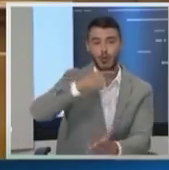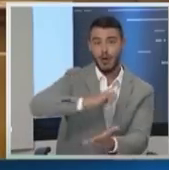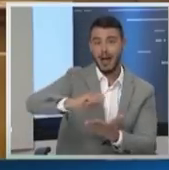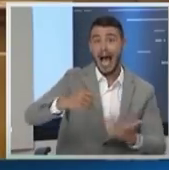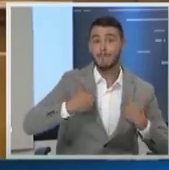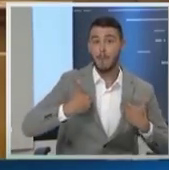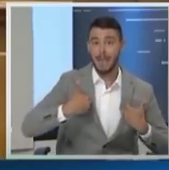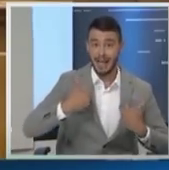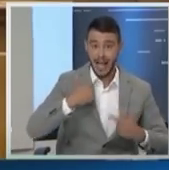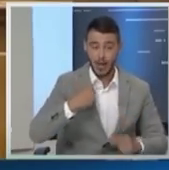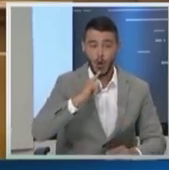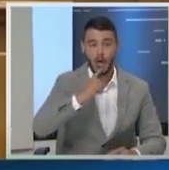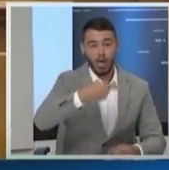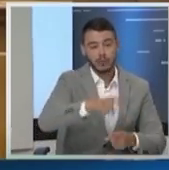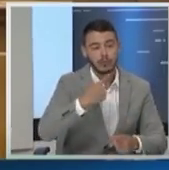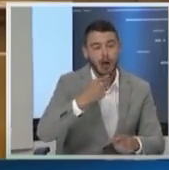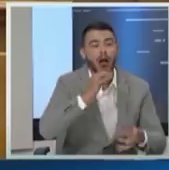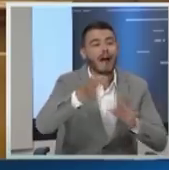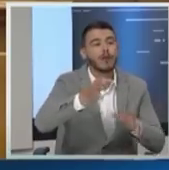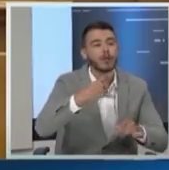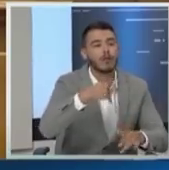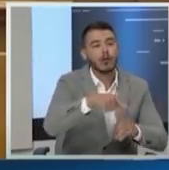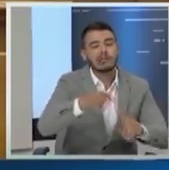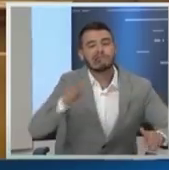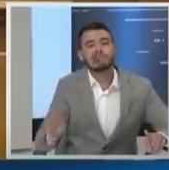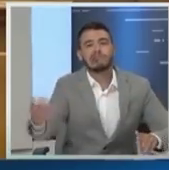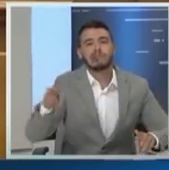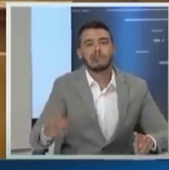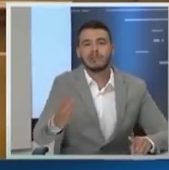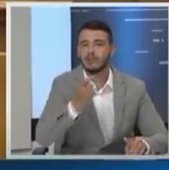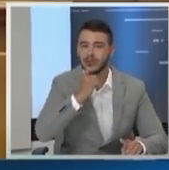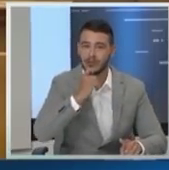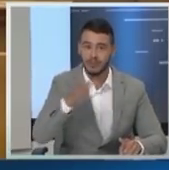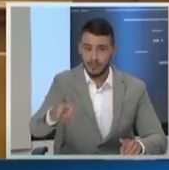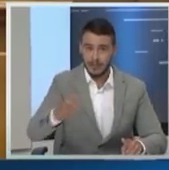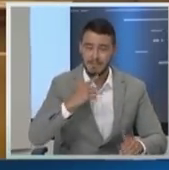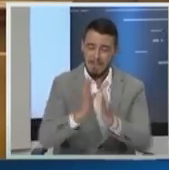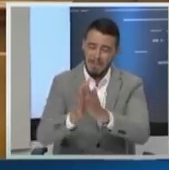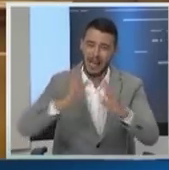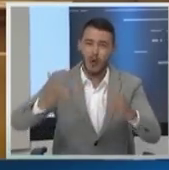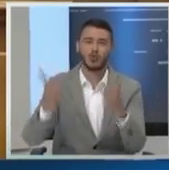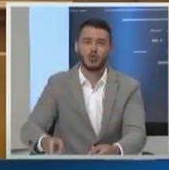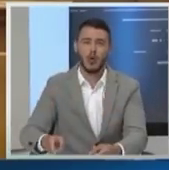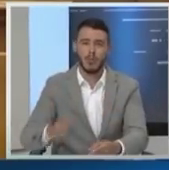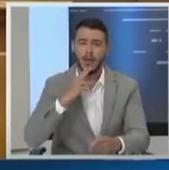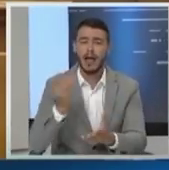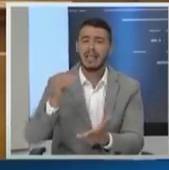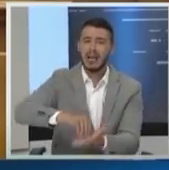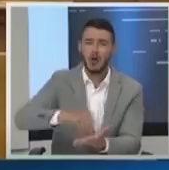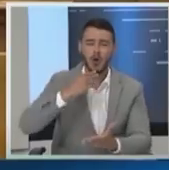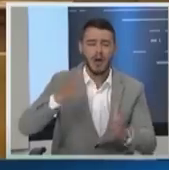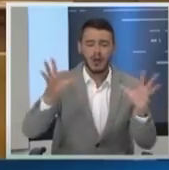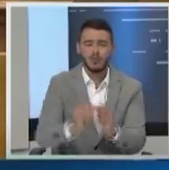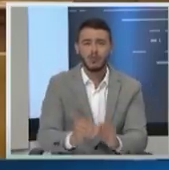προσωπικά. Και ότι δήθεν όσα βλέπουν το φως της δημοσιότητας και αφορούν οικονομικά